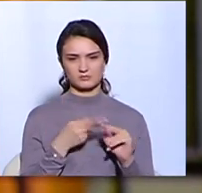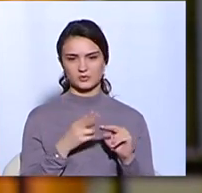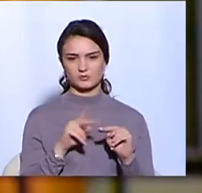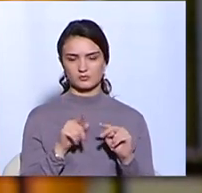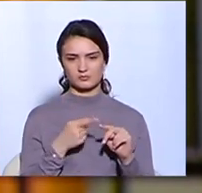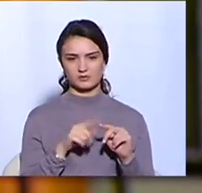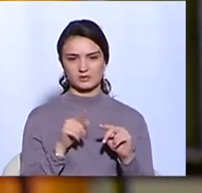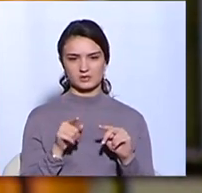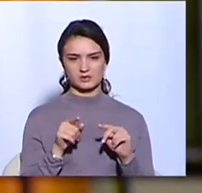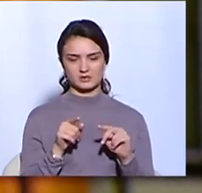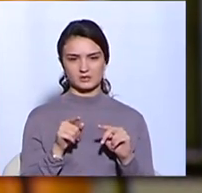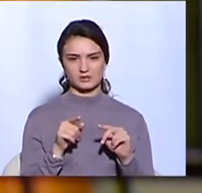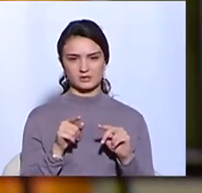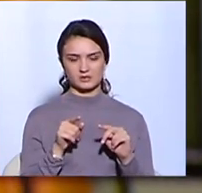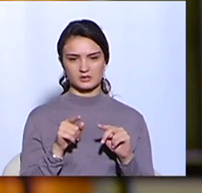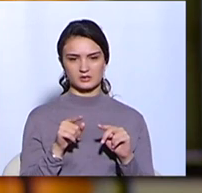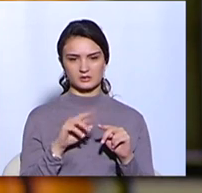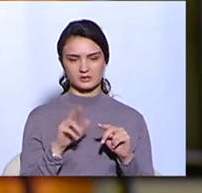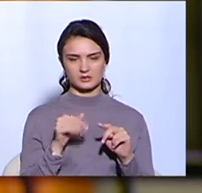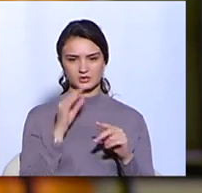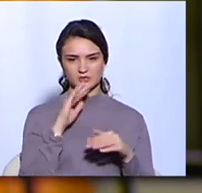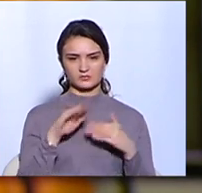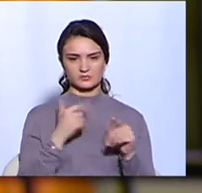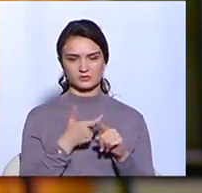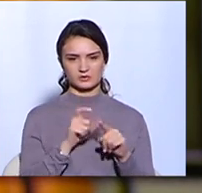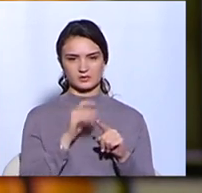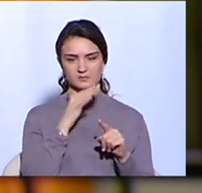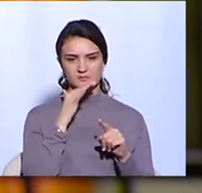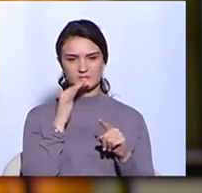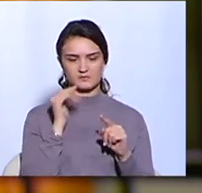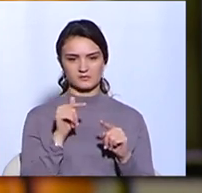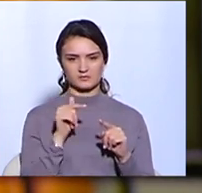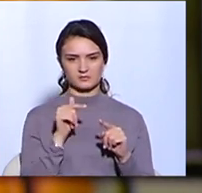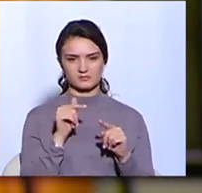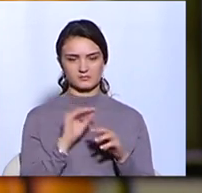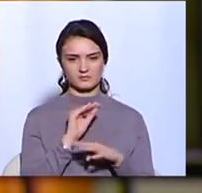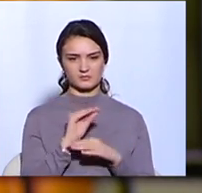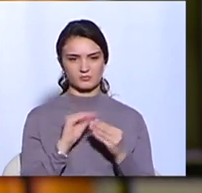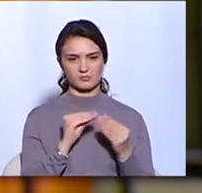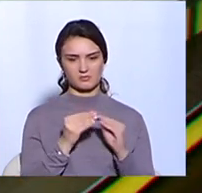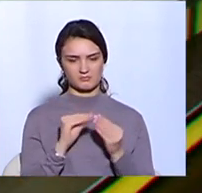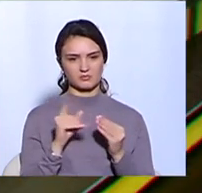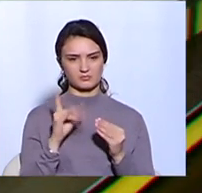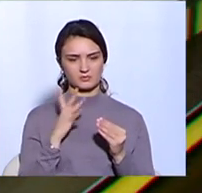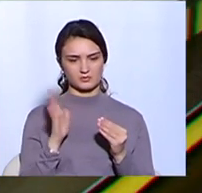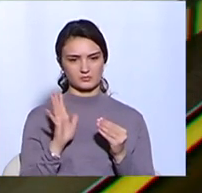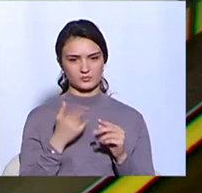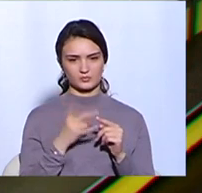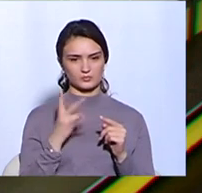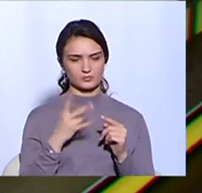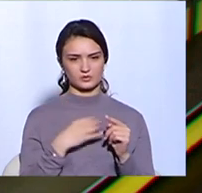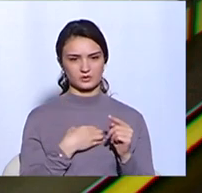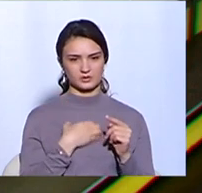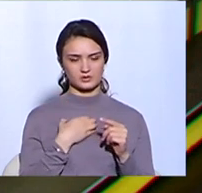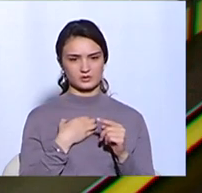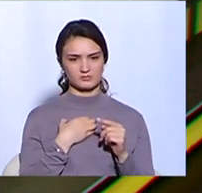ეს შეცვლის მათ ცხოვრების სტილს და შემდგომში ძალიან ბევრ დამატებით პრობლემას არიდებს. ამიტომ ნუ შეგეშინდებათ